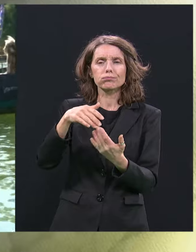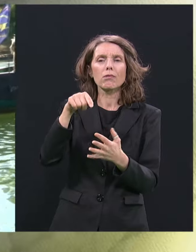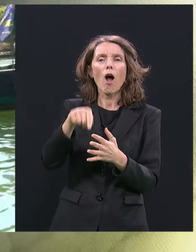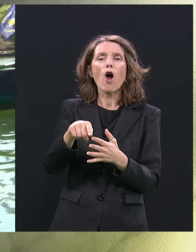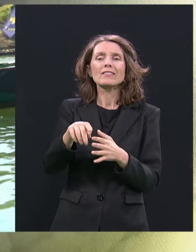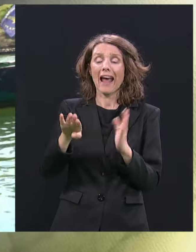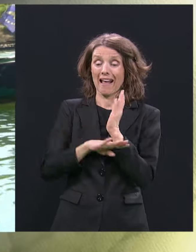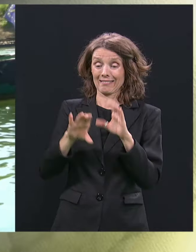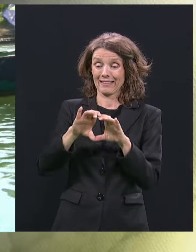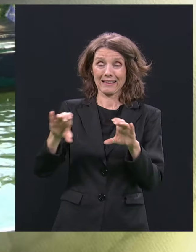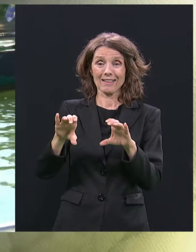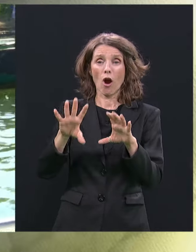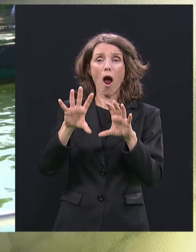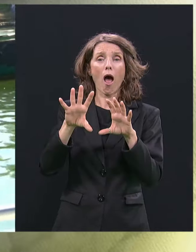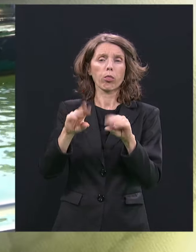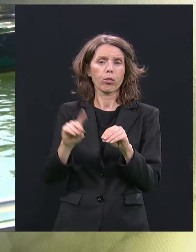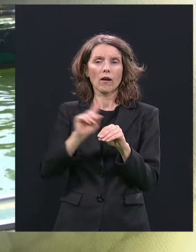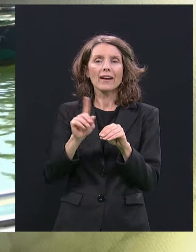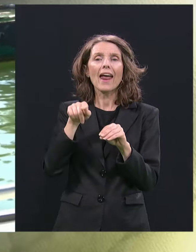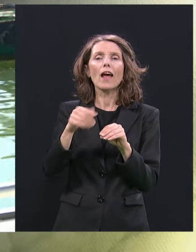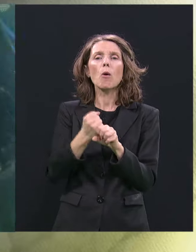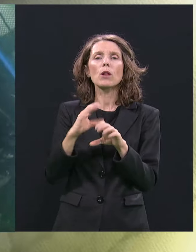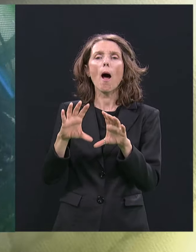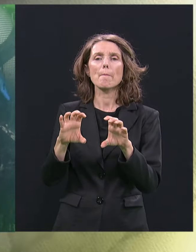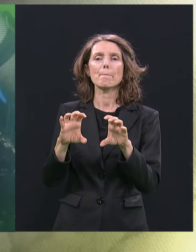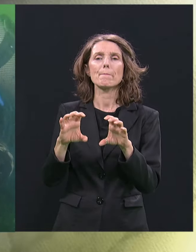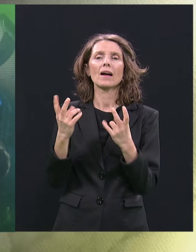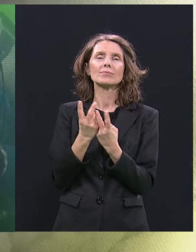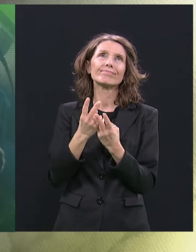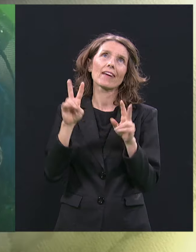do procesa fosilizacije i na taj način